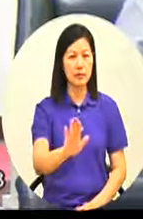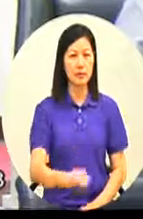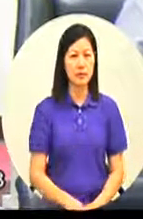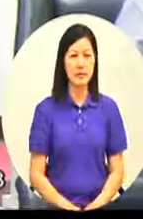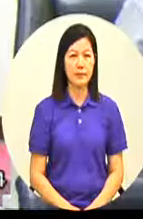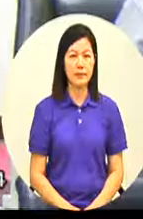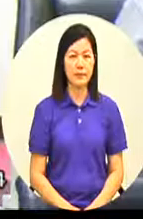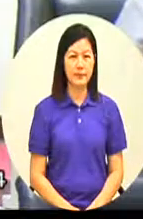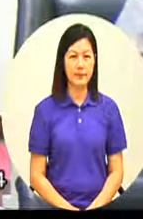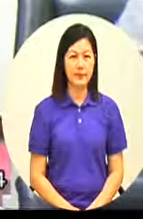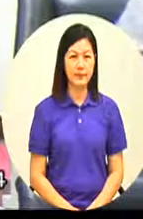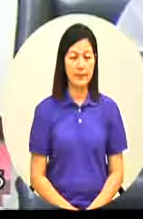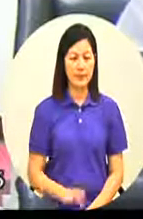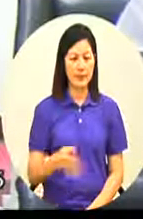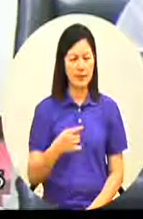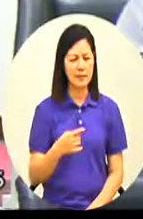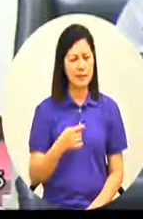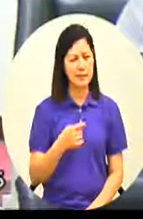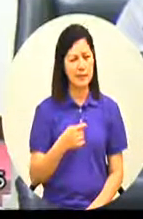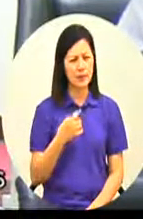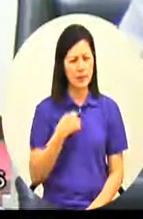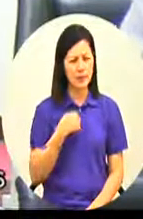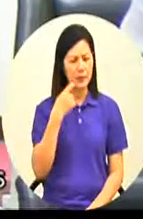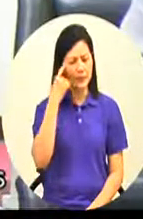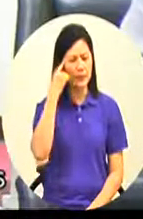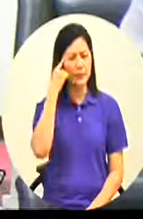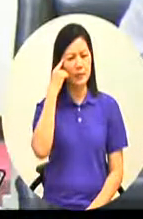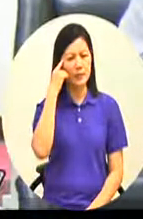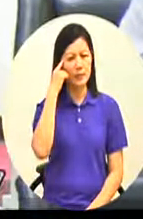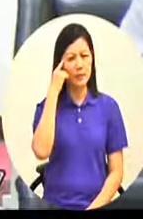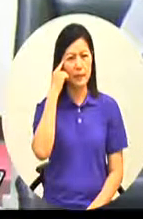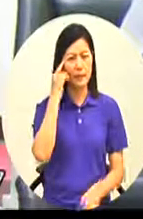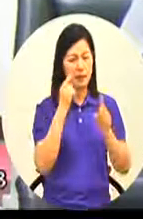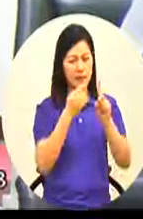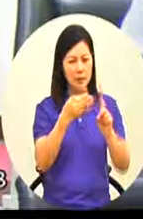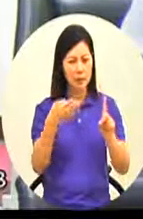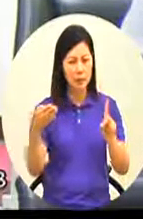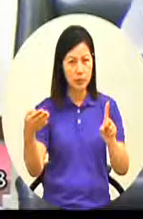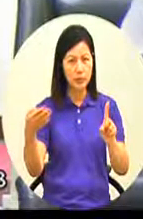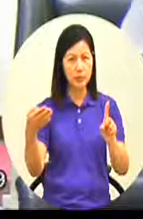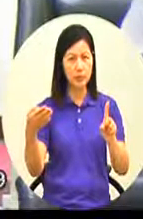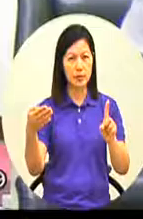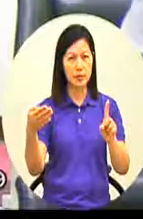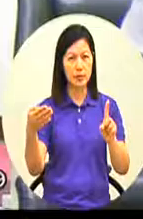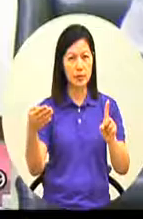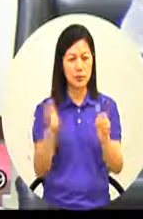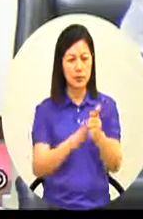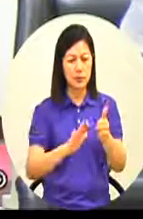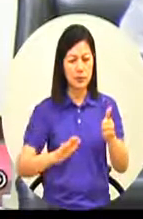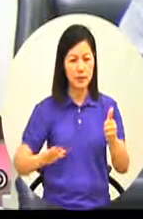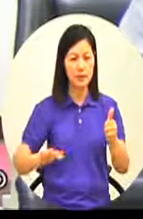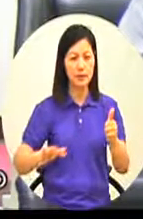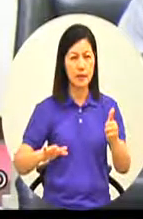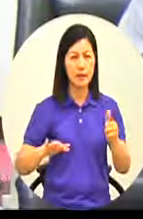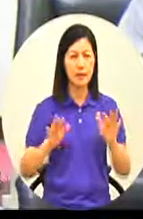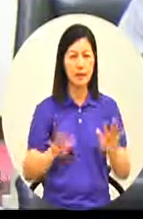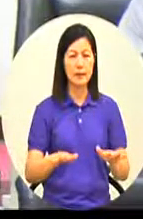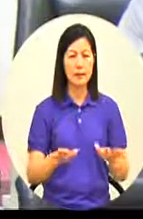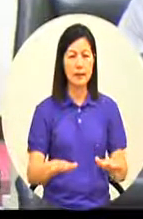是我一直唔甘，真唔甘1999啊来去造成今天，予